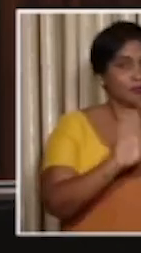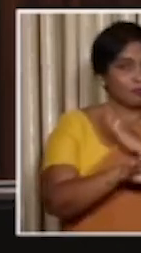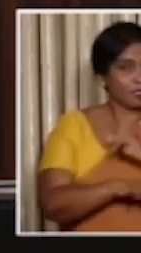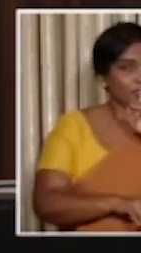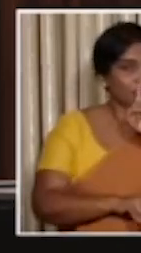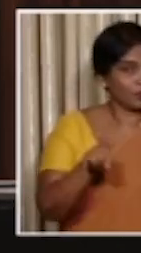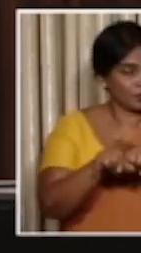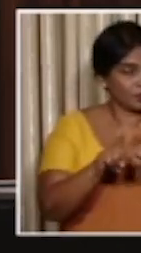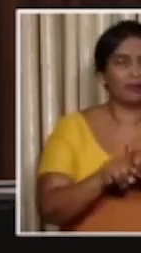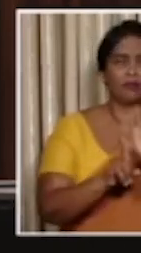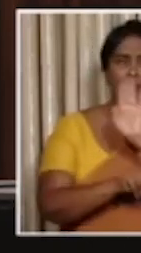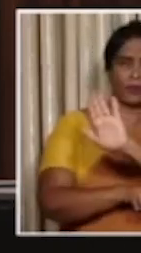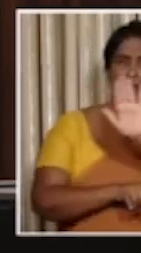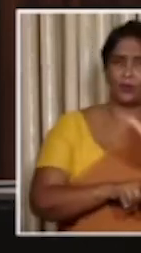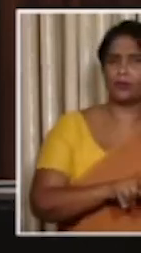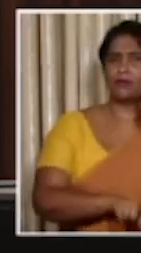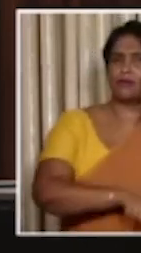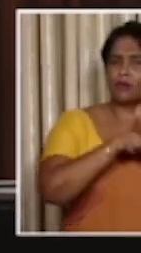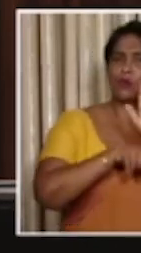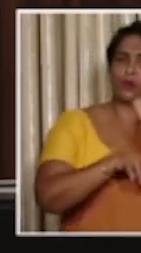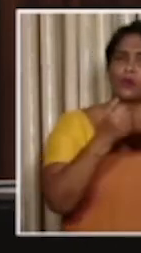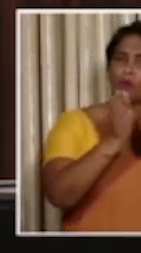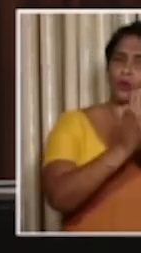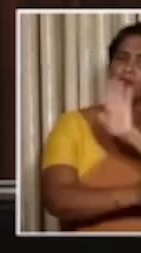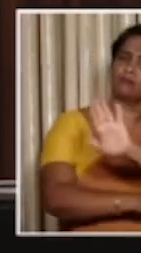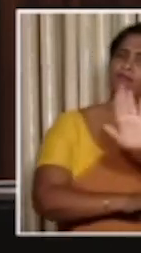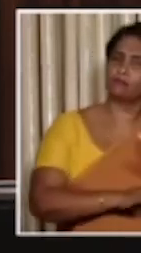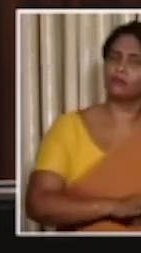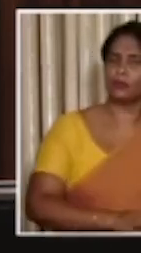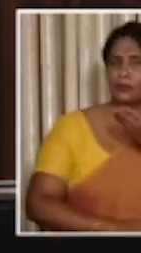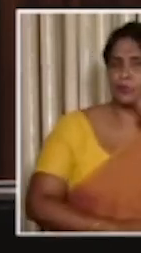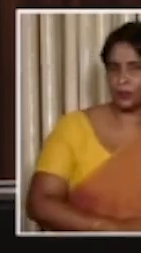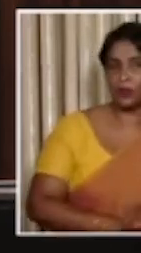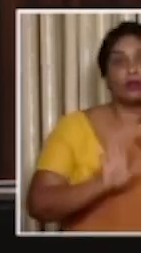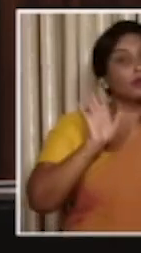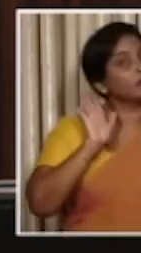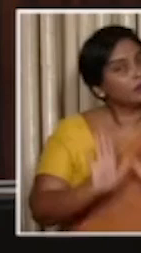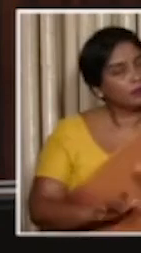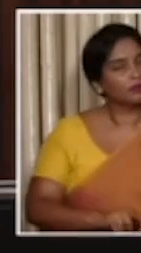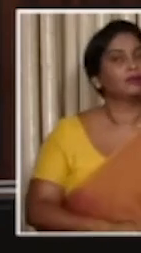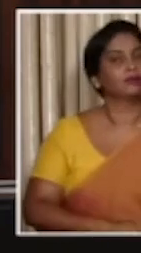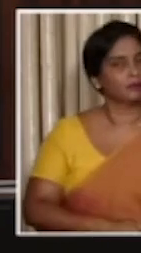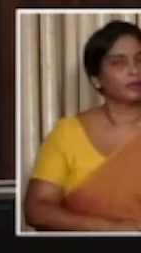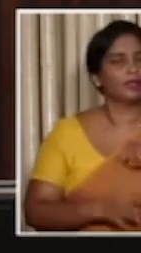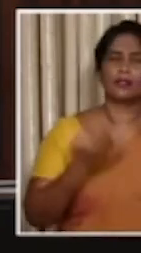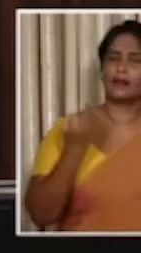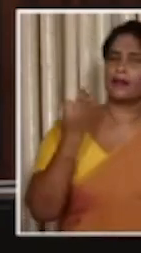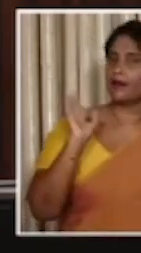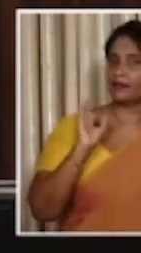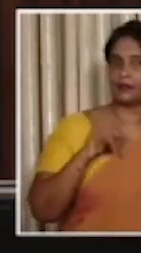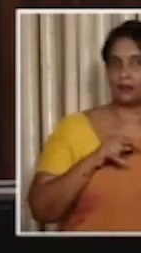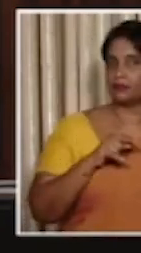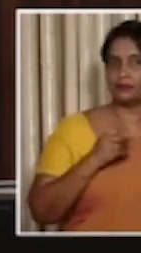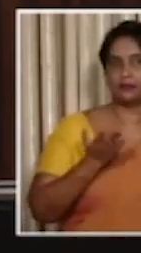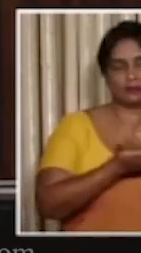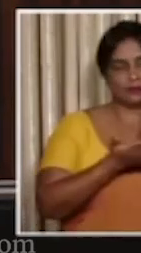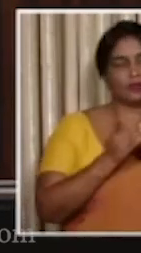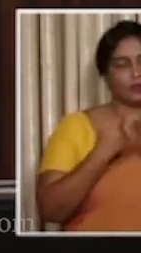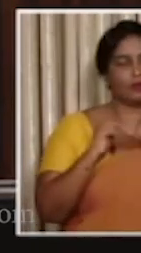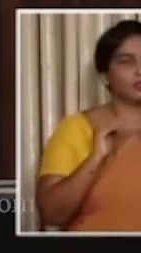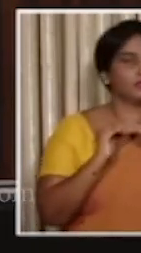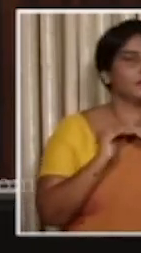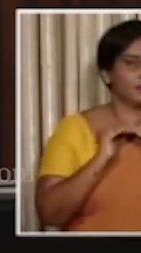වගේම එක් එක් ජන කණ්ඩායමකට තම තමන්ගේ වූ අනන්‍යතාවයන් තියෙන්න පුළුවන්. හැබැයි නිදහස කියන එක අපි හැම දෙනාට පොදු